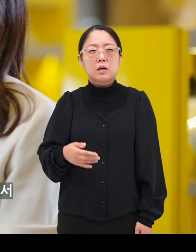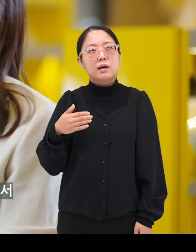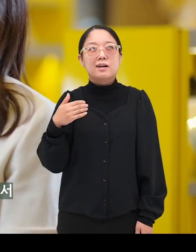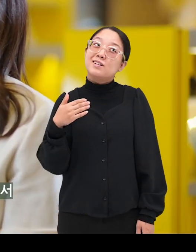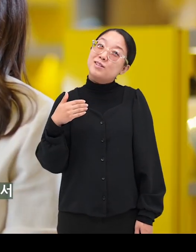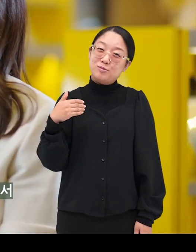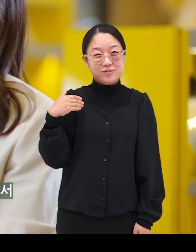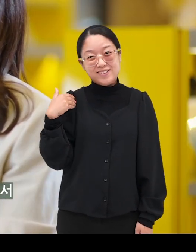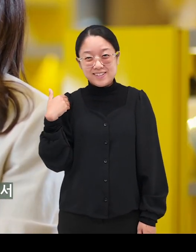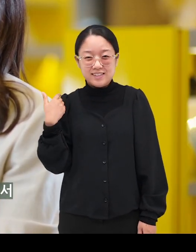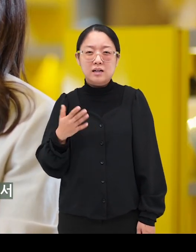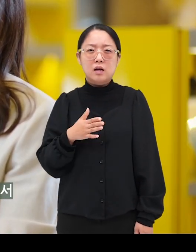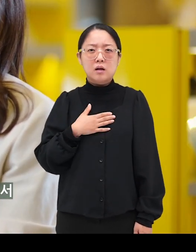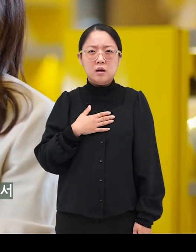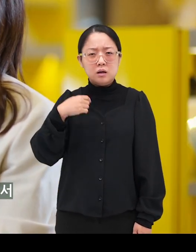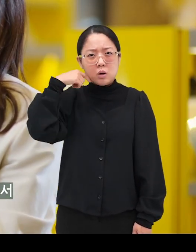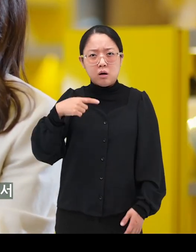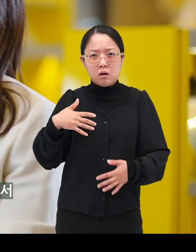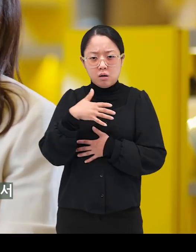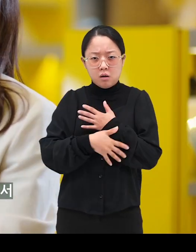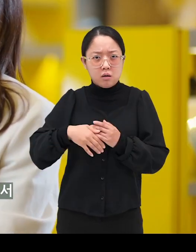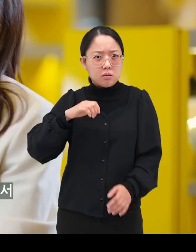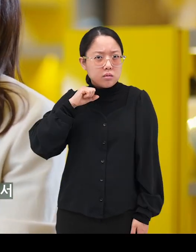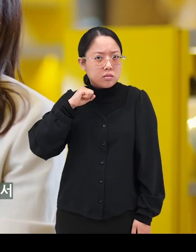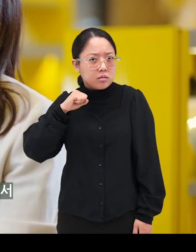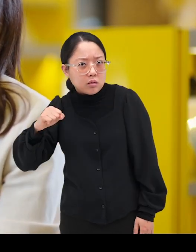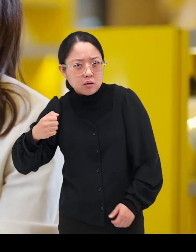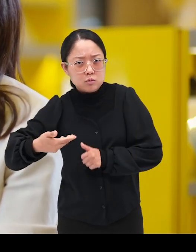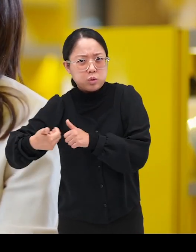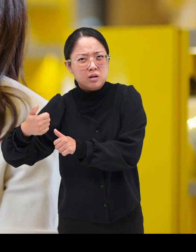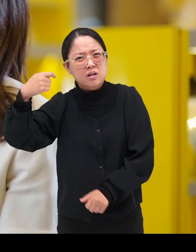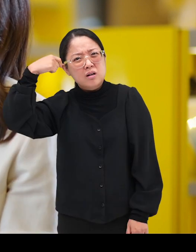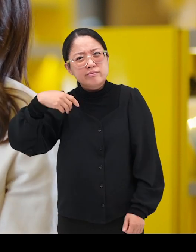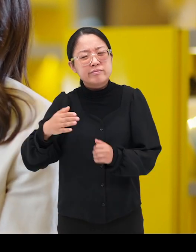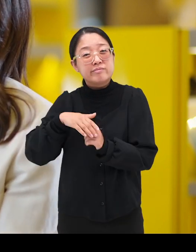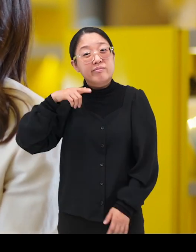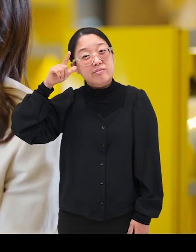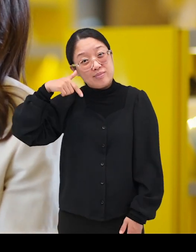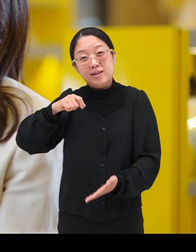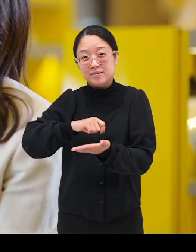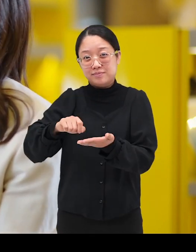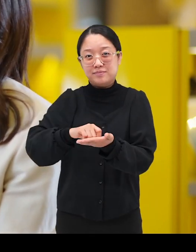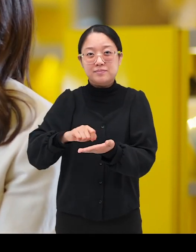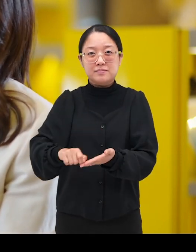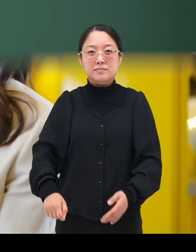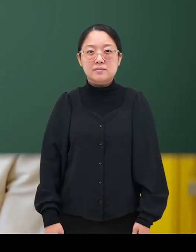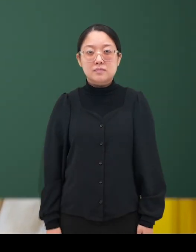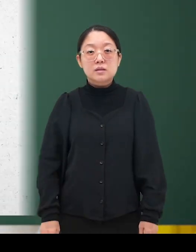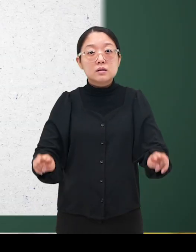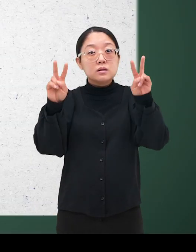곳이거든요. 모르겠어요. 이건 저의 피가 자꾸만 그쪽으로 끌려서 쓸 수밖에 없게 되는 것 같아요.